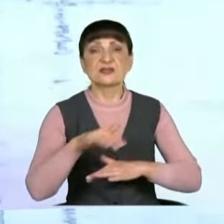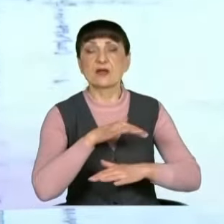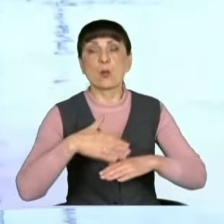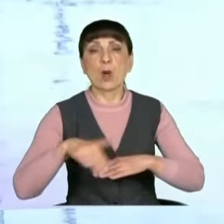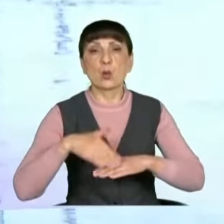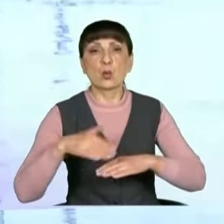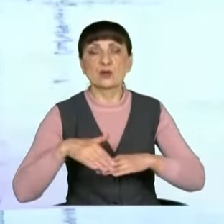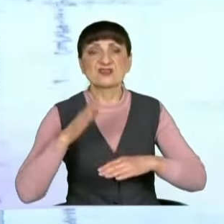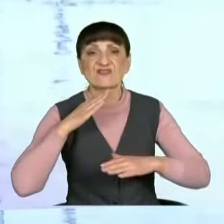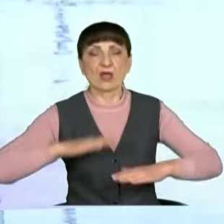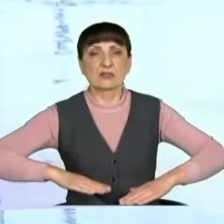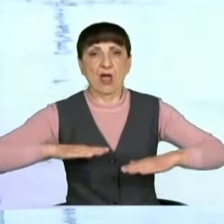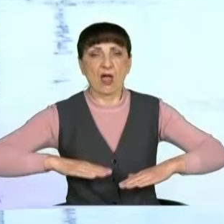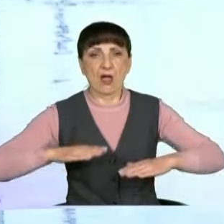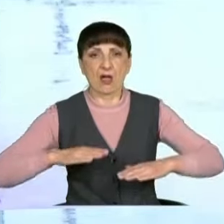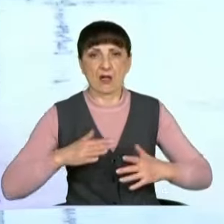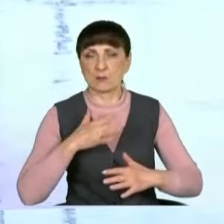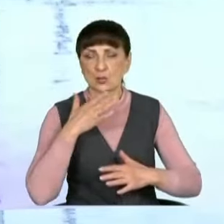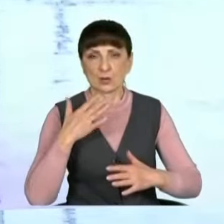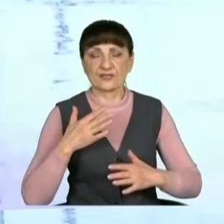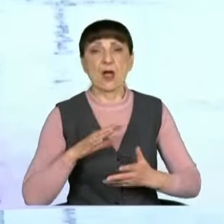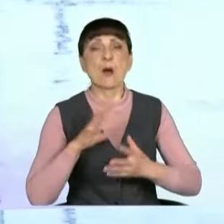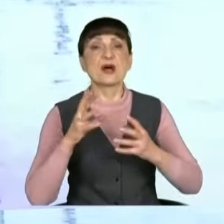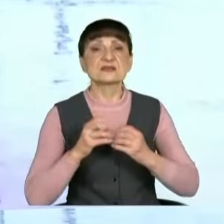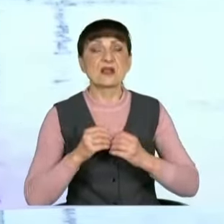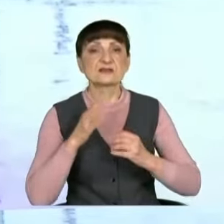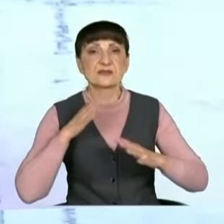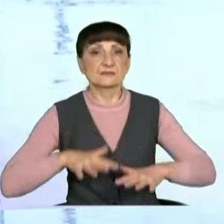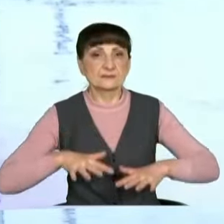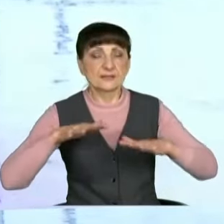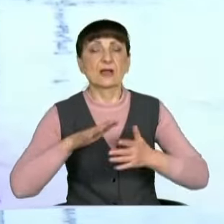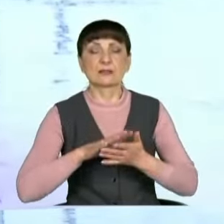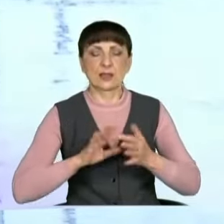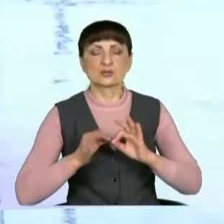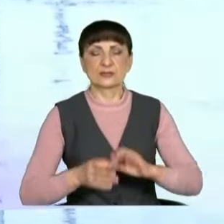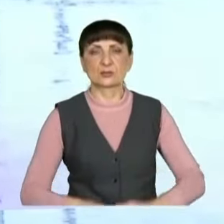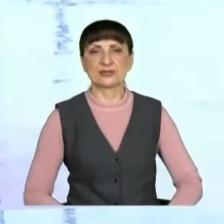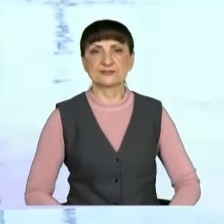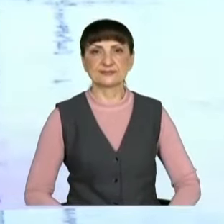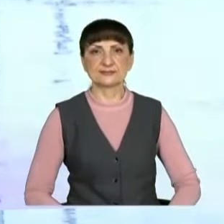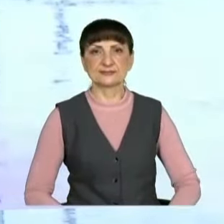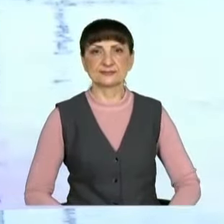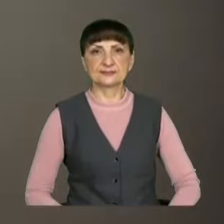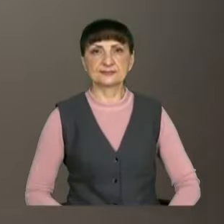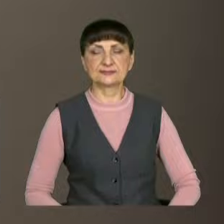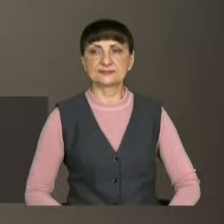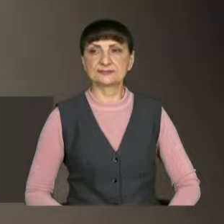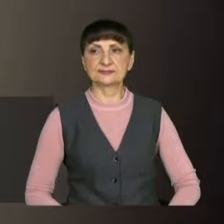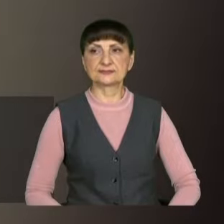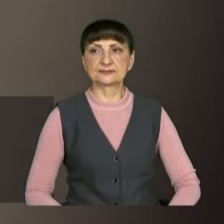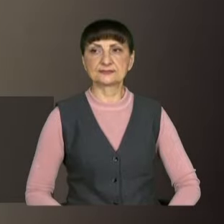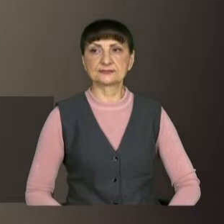по колено, а то и по пояс в воде. О последствиях стихии репортаж Лейлы Ауэсовой. Знаете, что